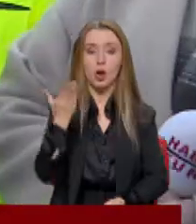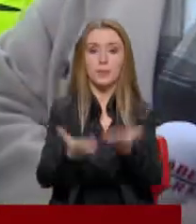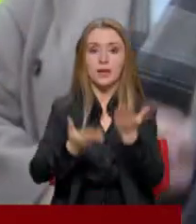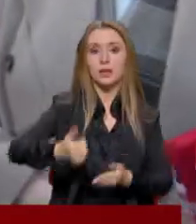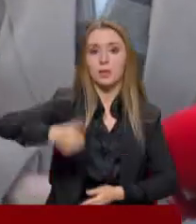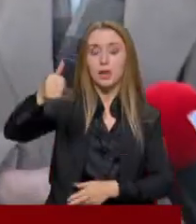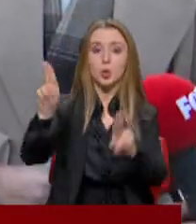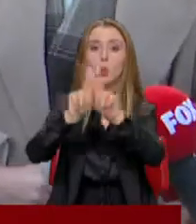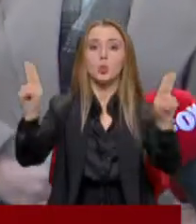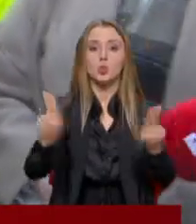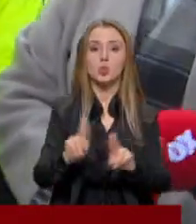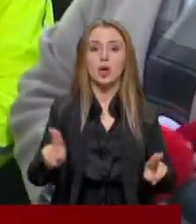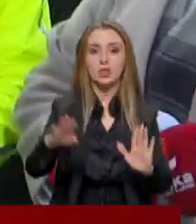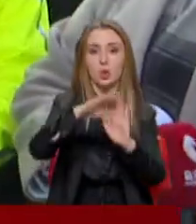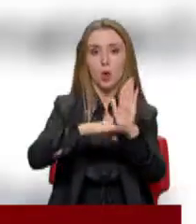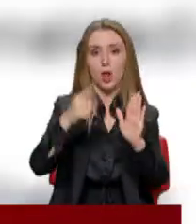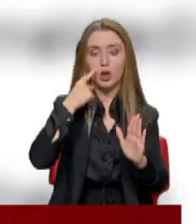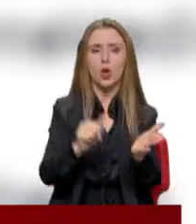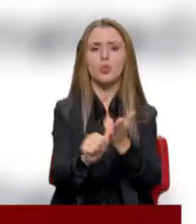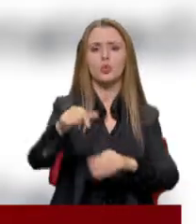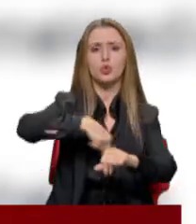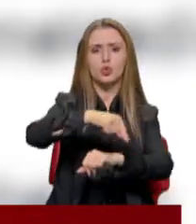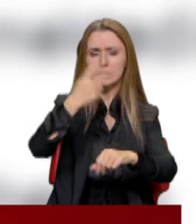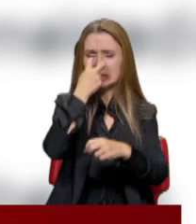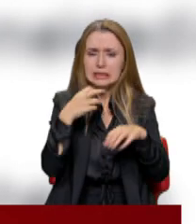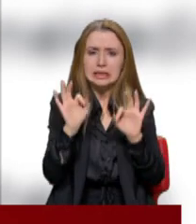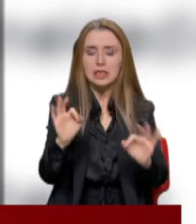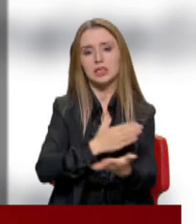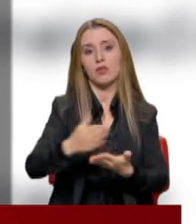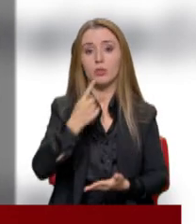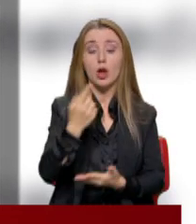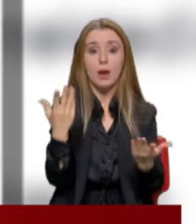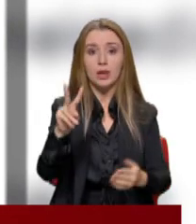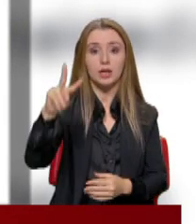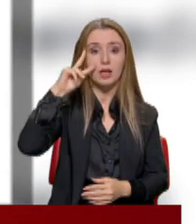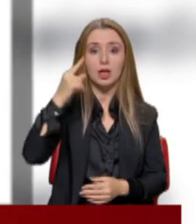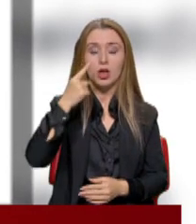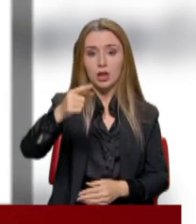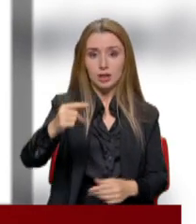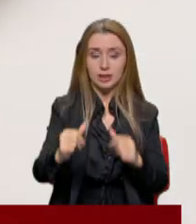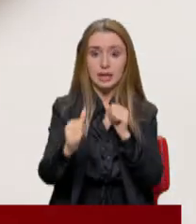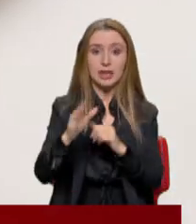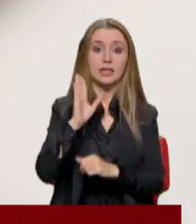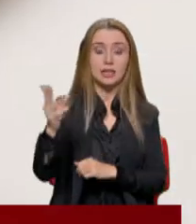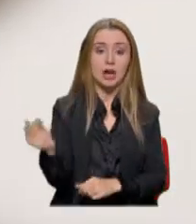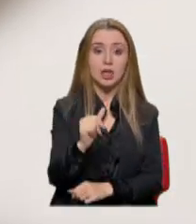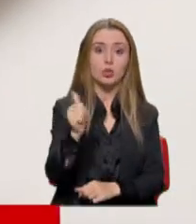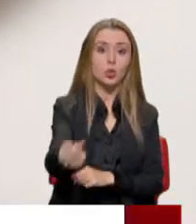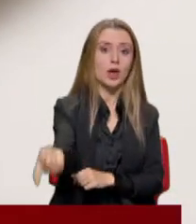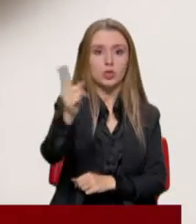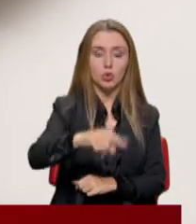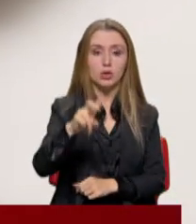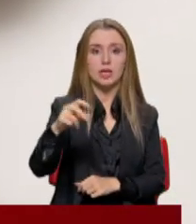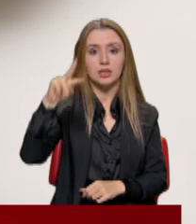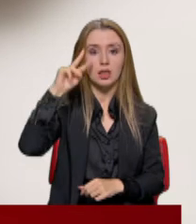bakanı da uluslararası Prosedür dahil tüm süreç titizlikle işletilmekte dedi ama 2 Aralık'ta ülkesine dönen kaçtıktan günler sonra